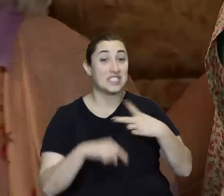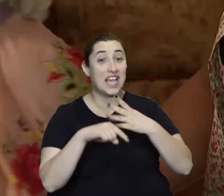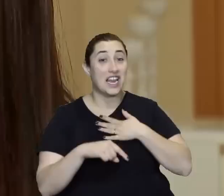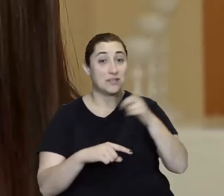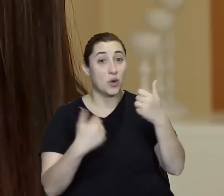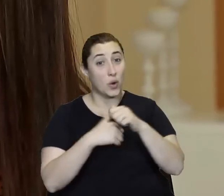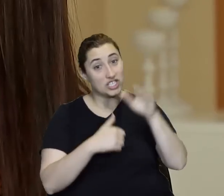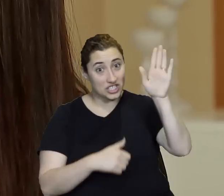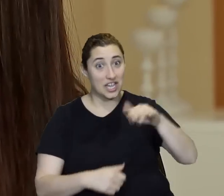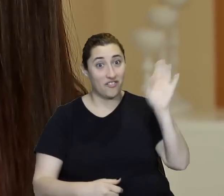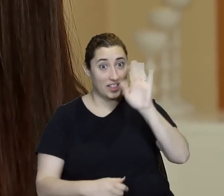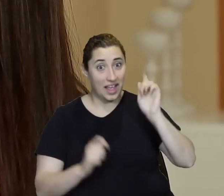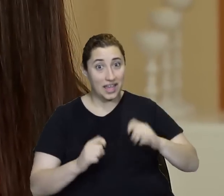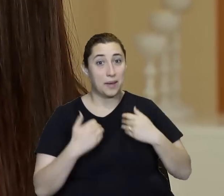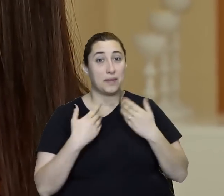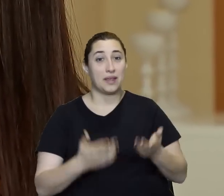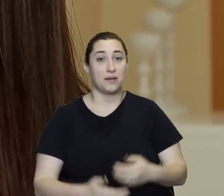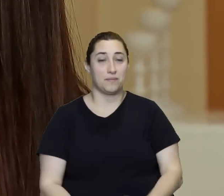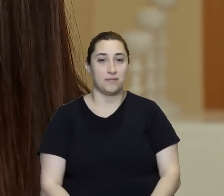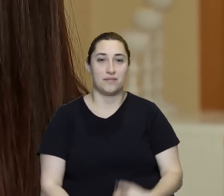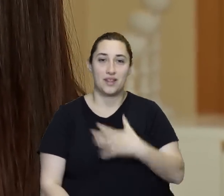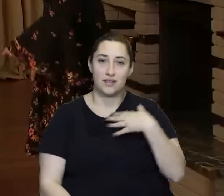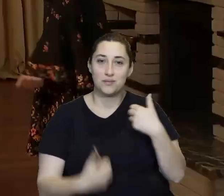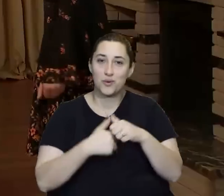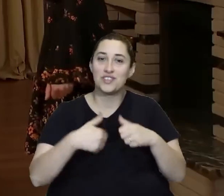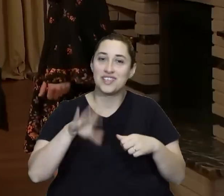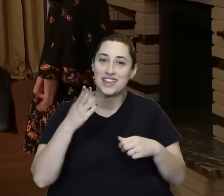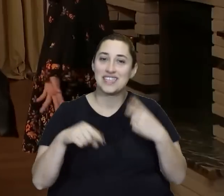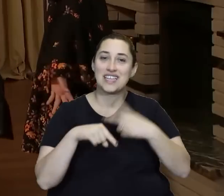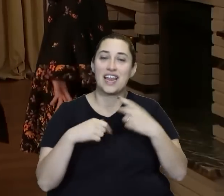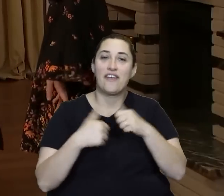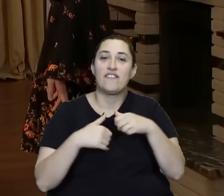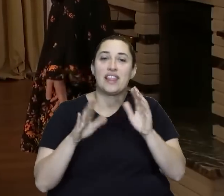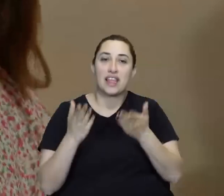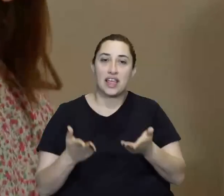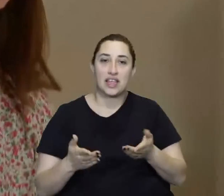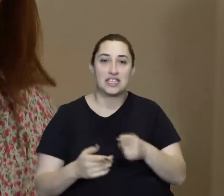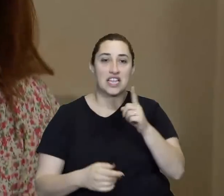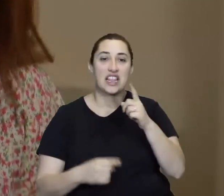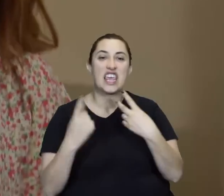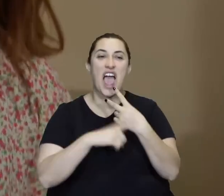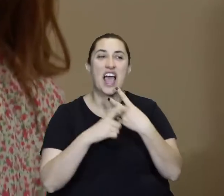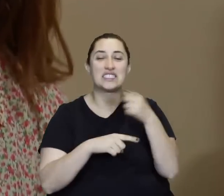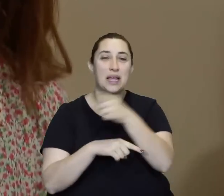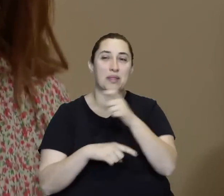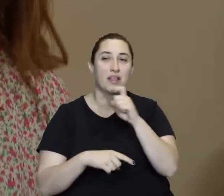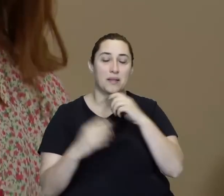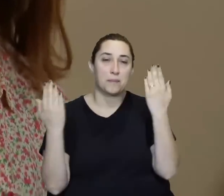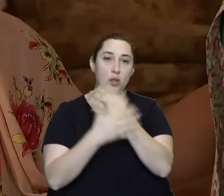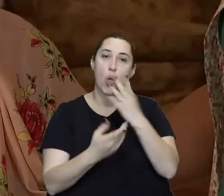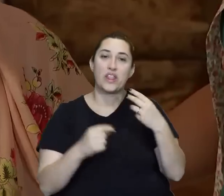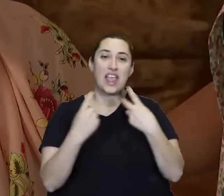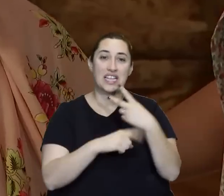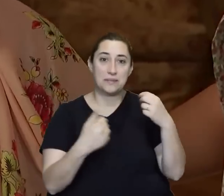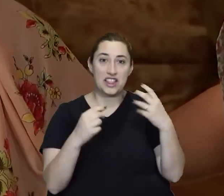Zehra'cığım, kocanı da çağır. Vedalaşalım yavrum. Anneciğim ne kocası? Zehra evde değil ki. Sen Yasemin'le karıştırdın onun